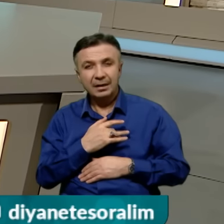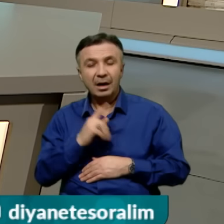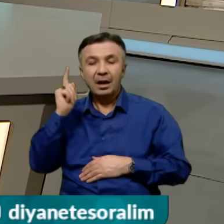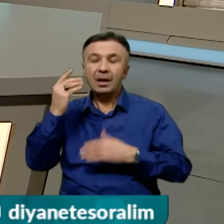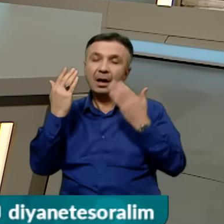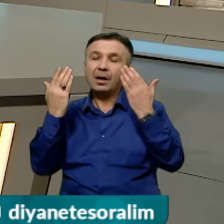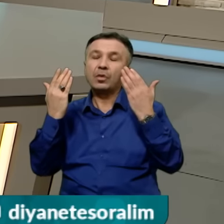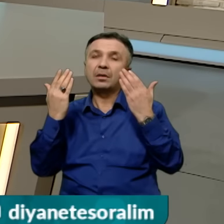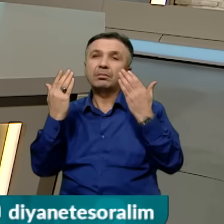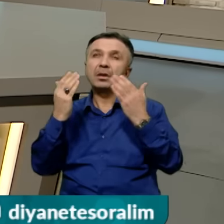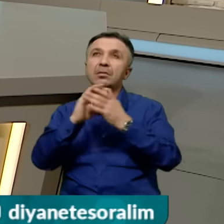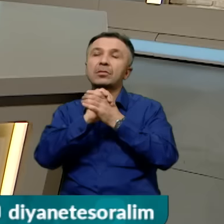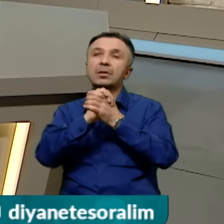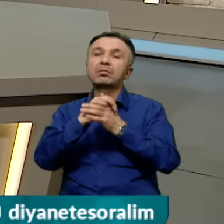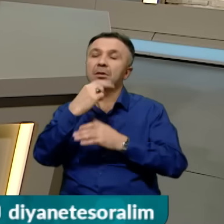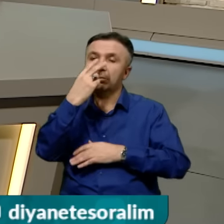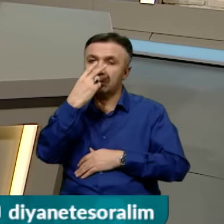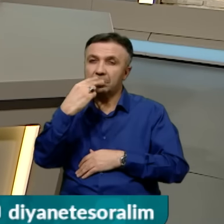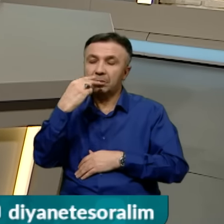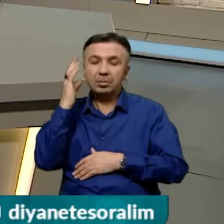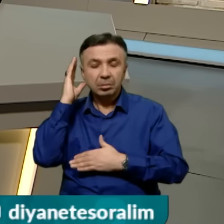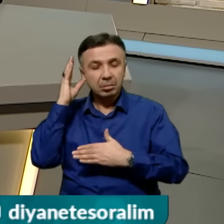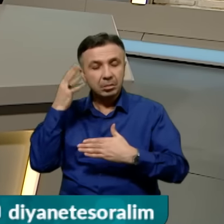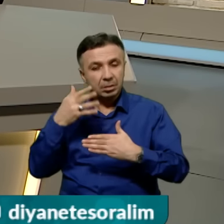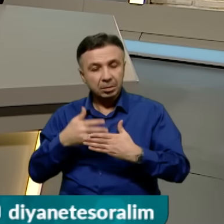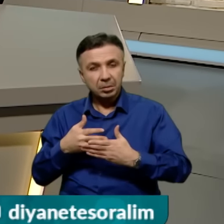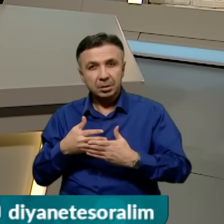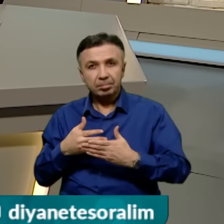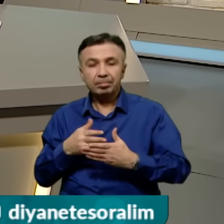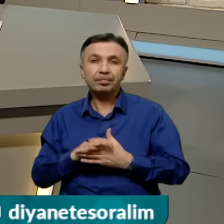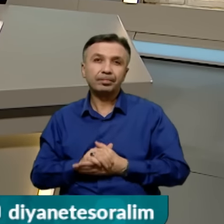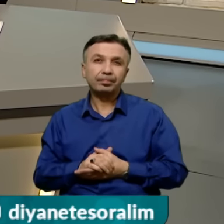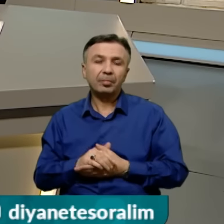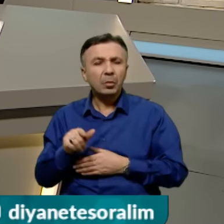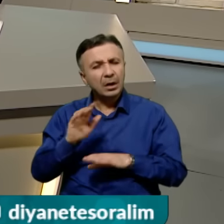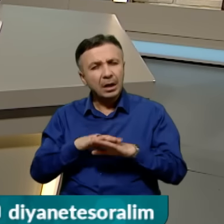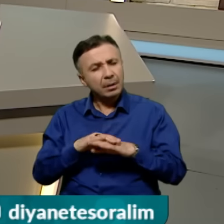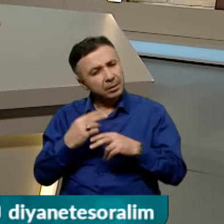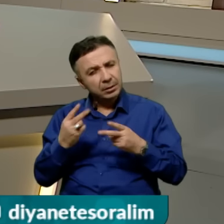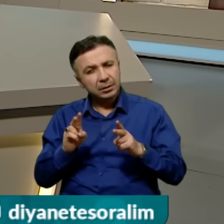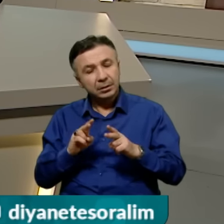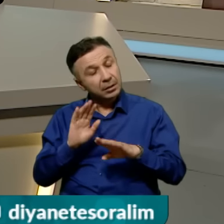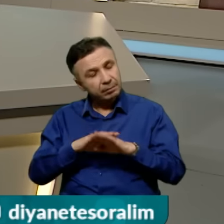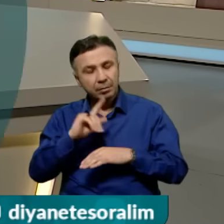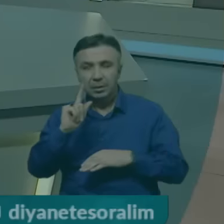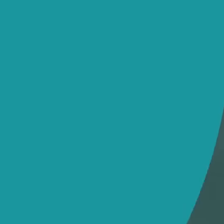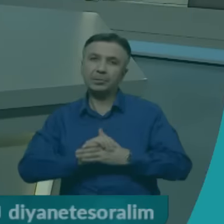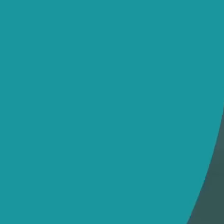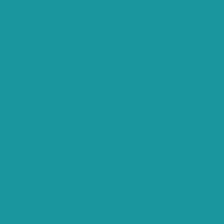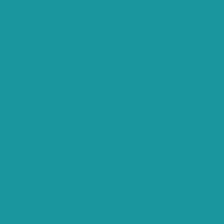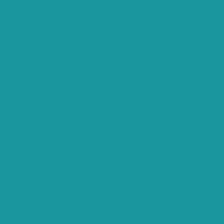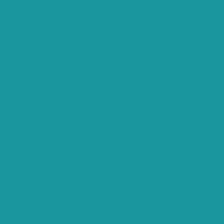ya karıştı bulunmak gözyaşı dökmek abi ibadet etmek bunları yapabiliriz yapmalıyız da